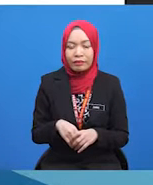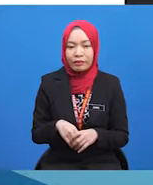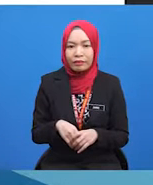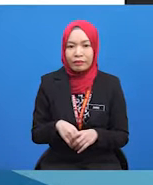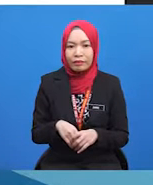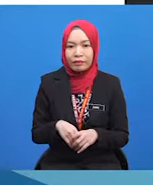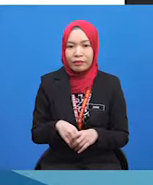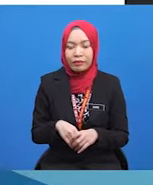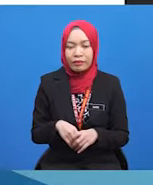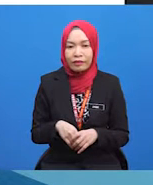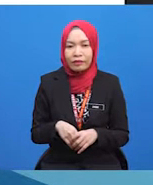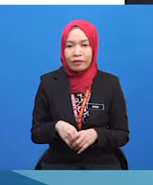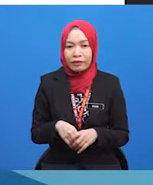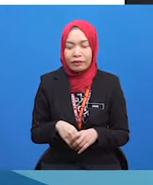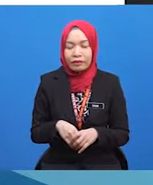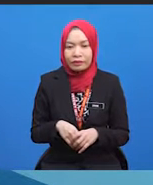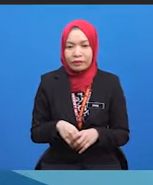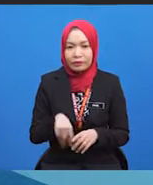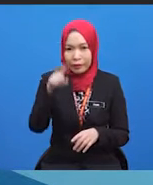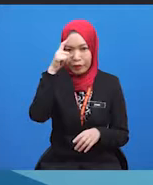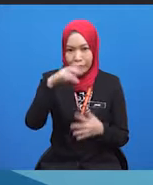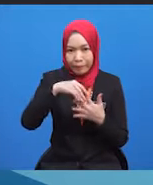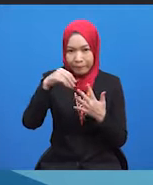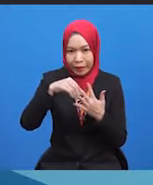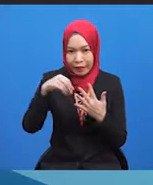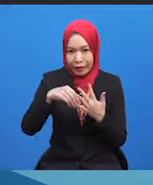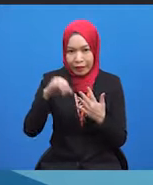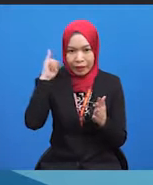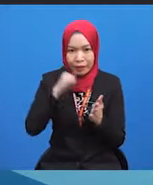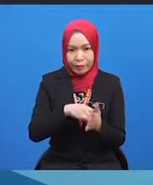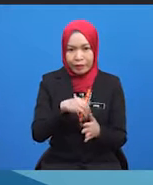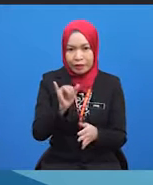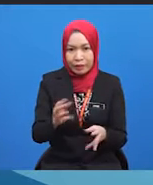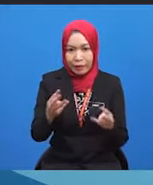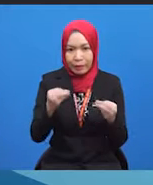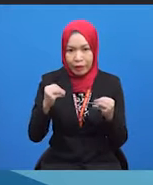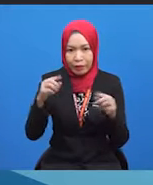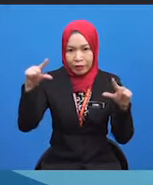Kemudian, klik Open untuk memilih imej yang ingin di-crop.